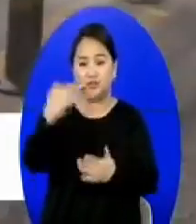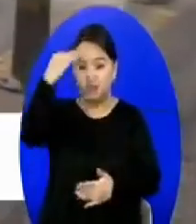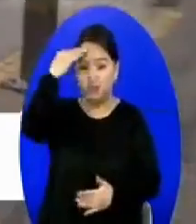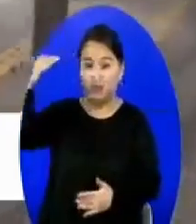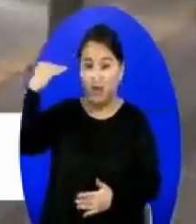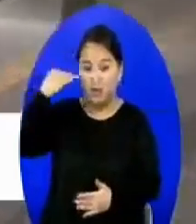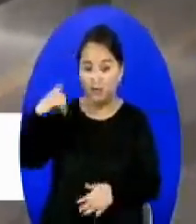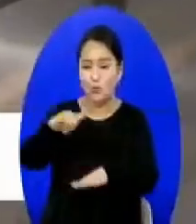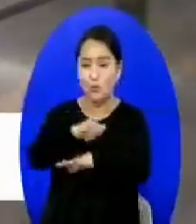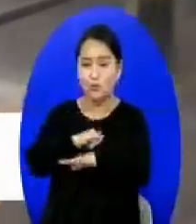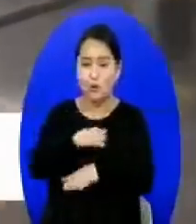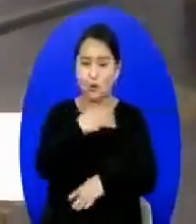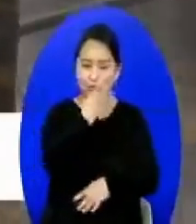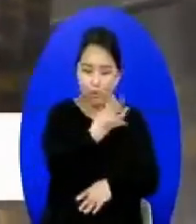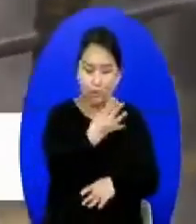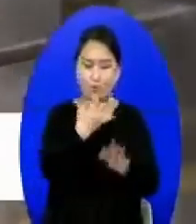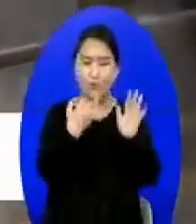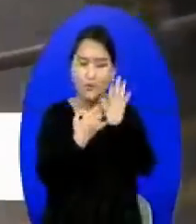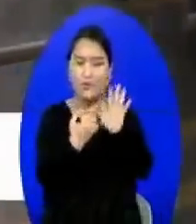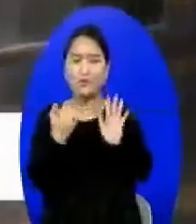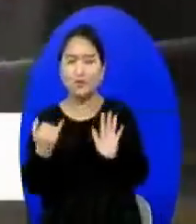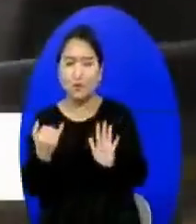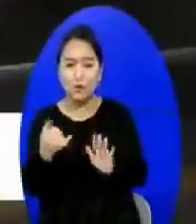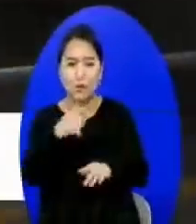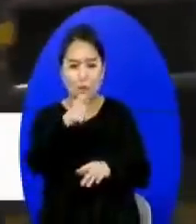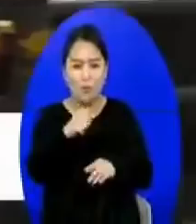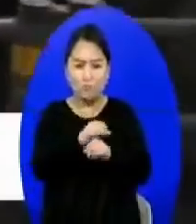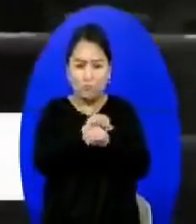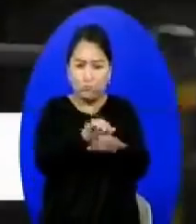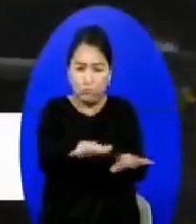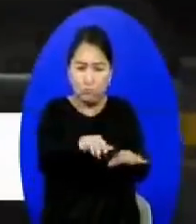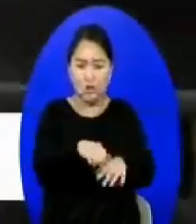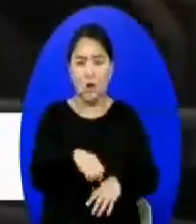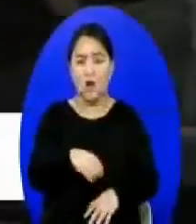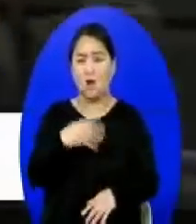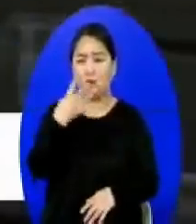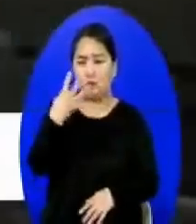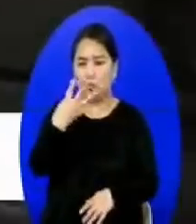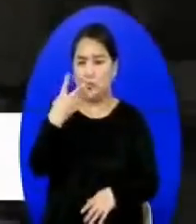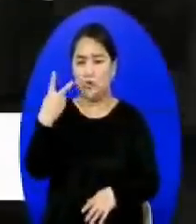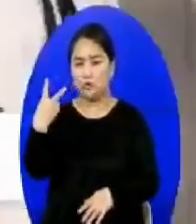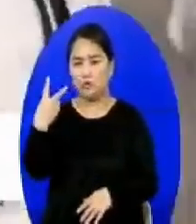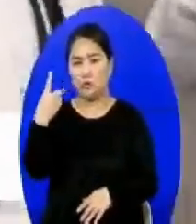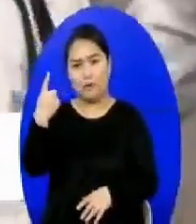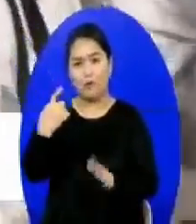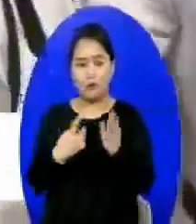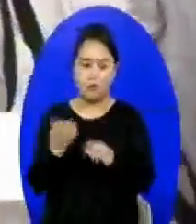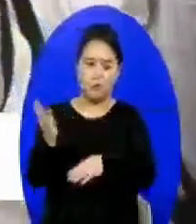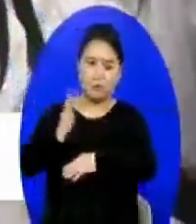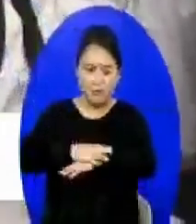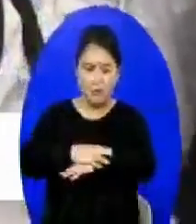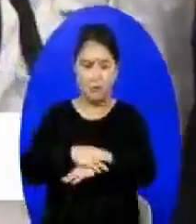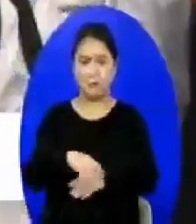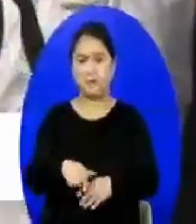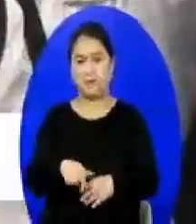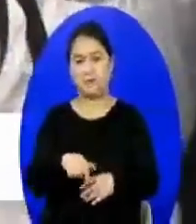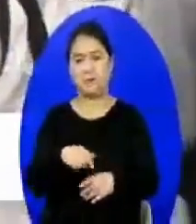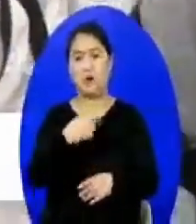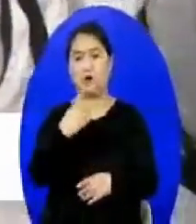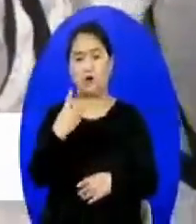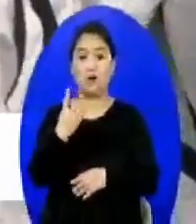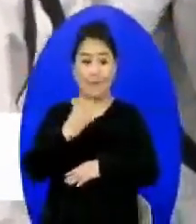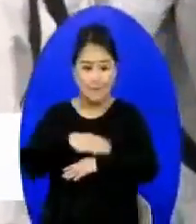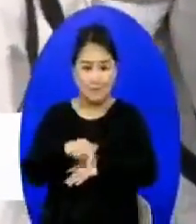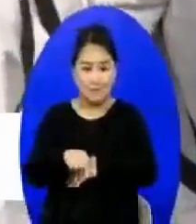авсан 476 тохиолдол бүртгэгдэж, нийтдээ 4212 нас барсан 22 тохиолдол бүртгэгдснээр халдварын